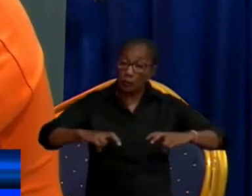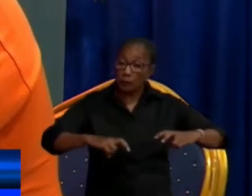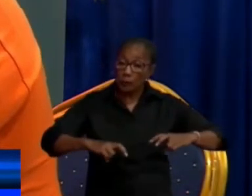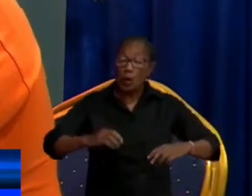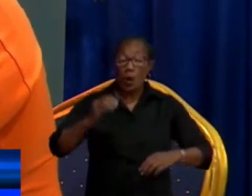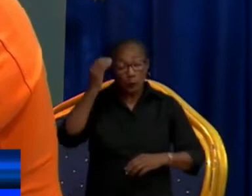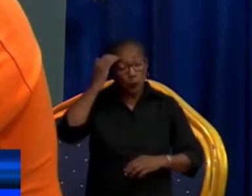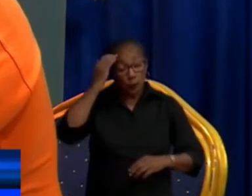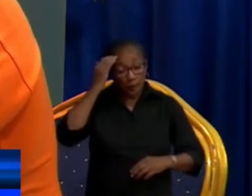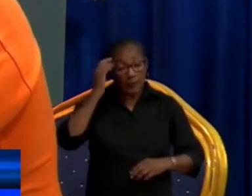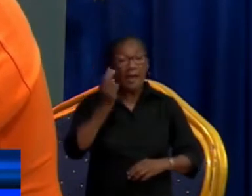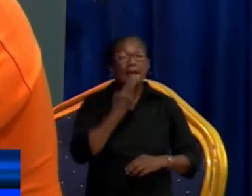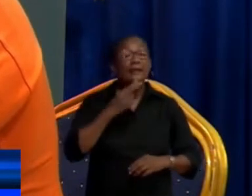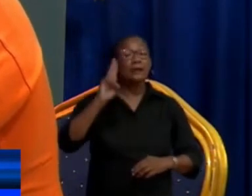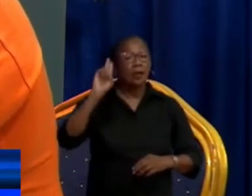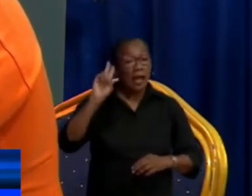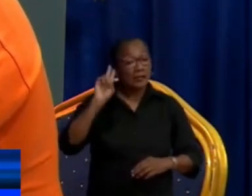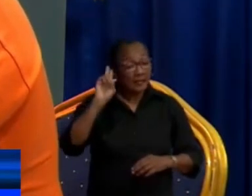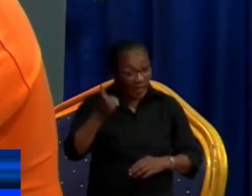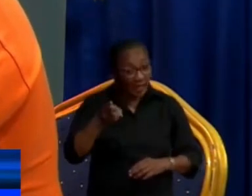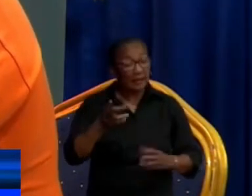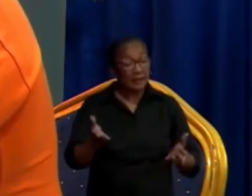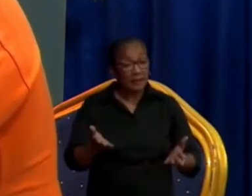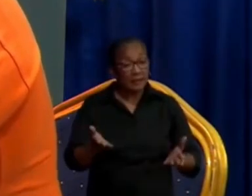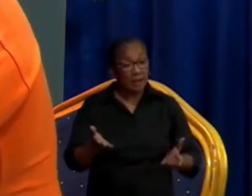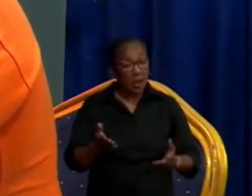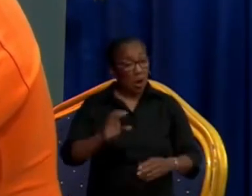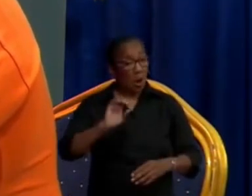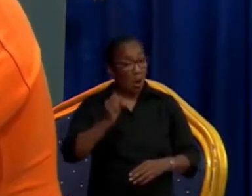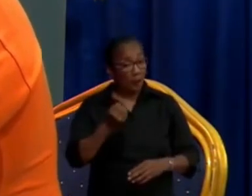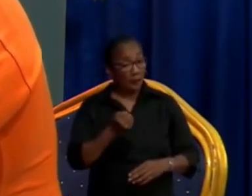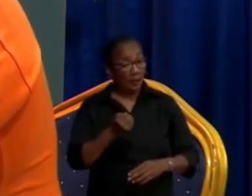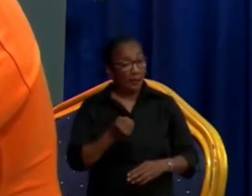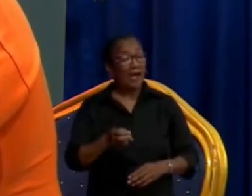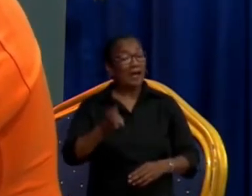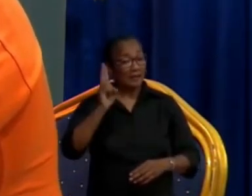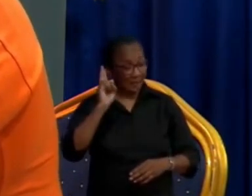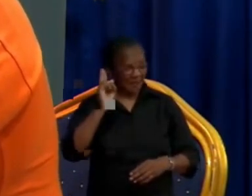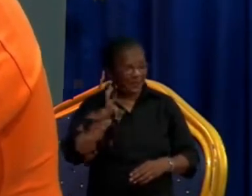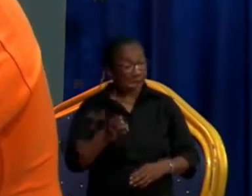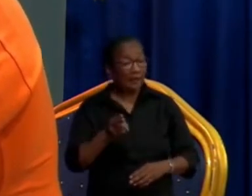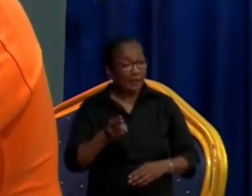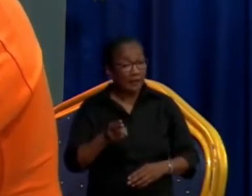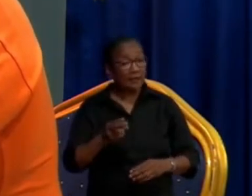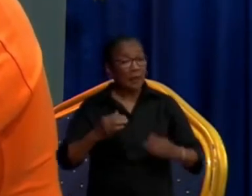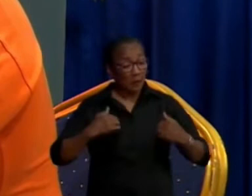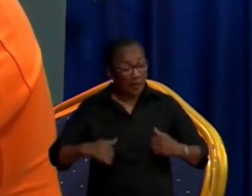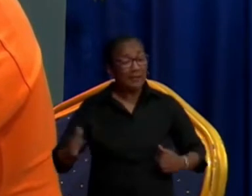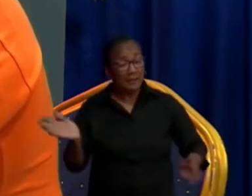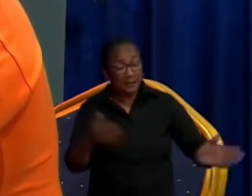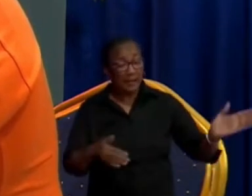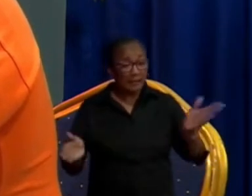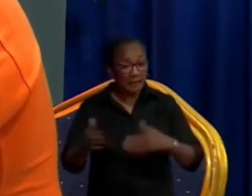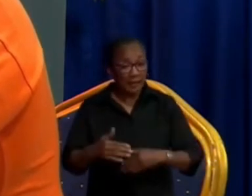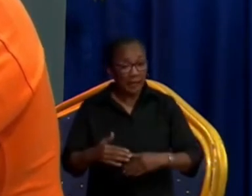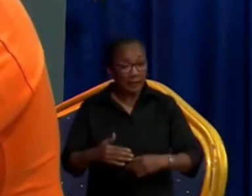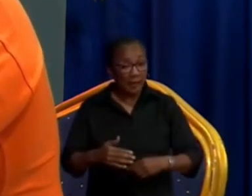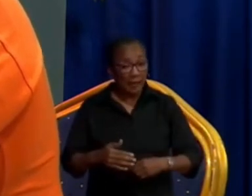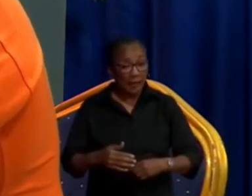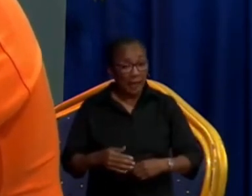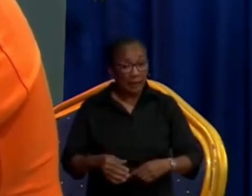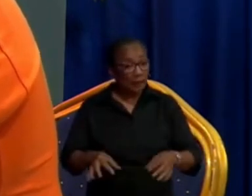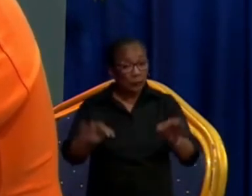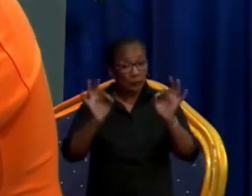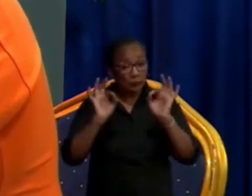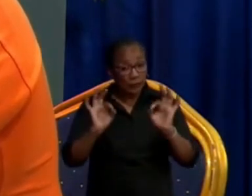laten plegen hierover. Want als dat inderdaad het geval is en men heeft dus niet professioneel gehandeld,